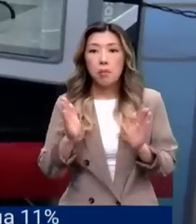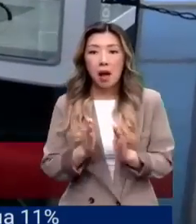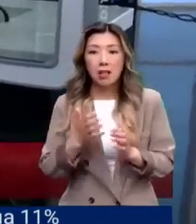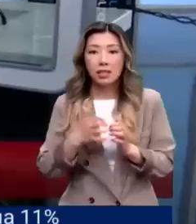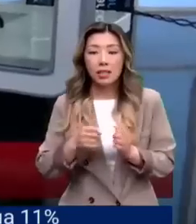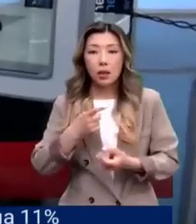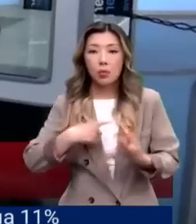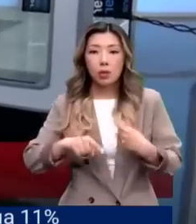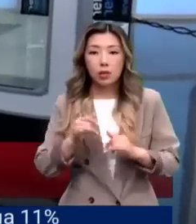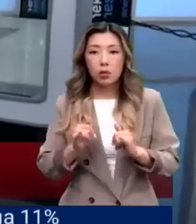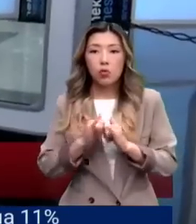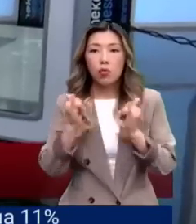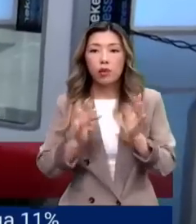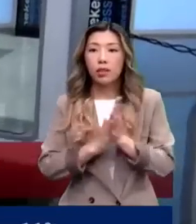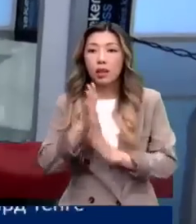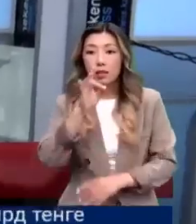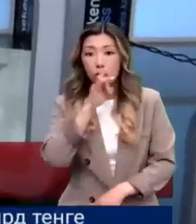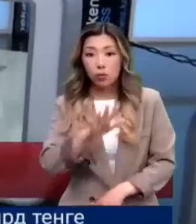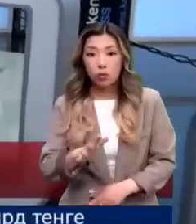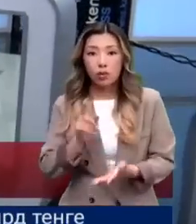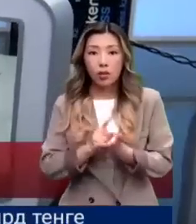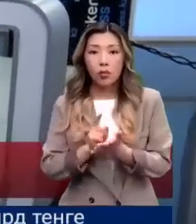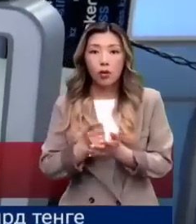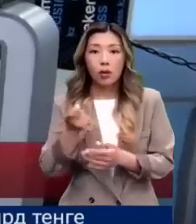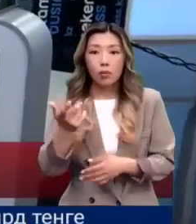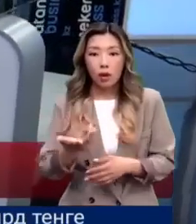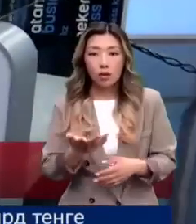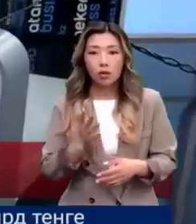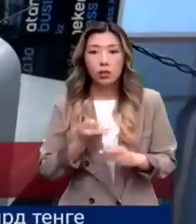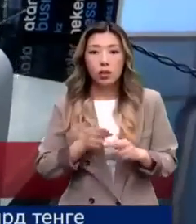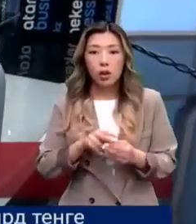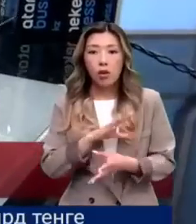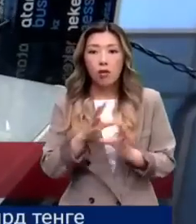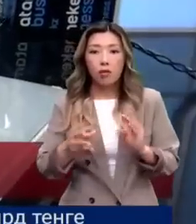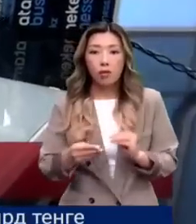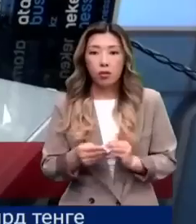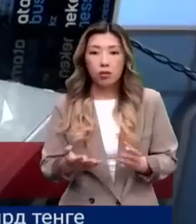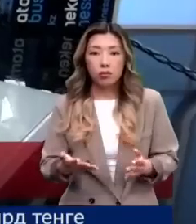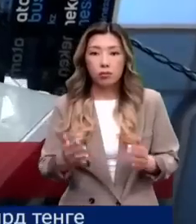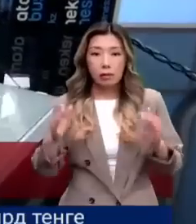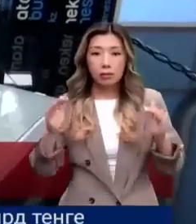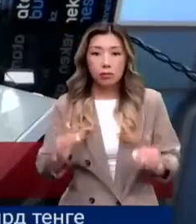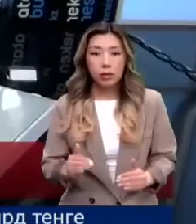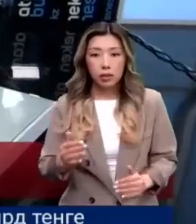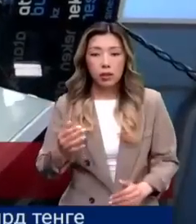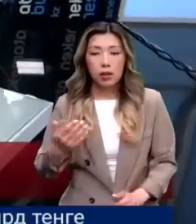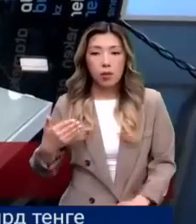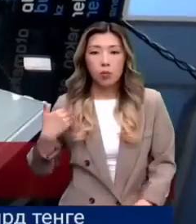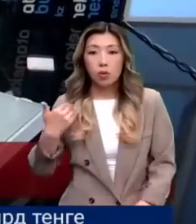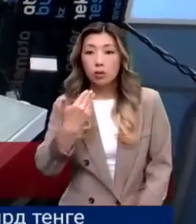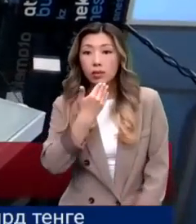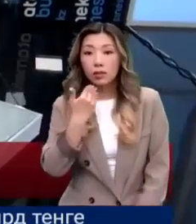бизнесе, соответственно, на выплате налогов. И это все идет, как говорится, эффект храповика приводит к тому,